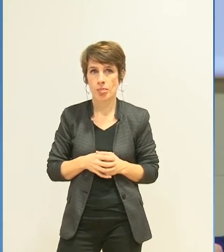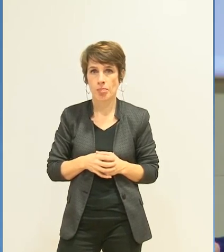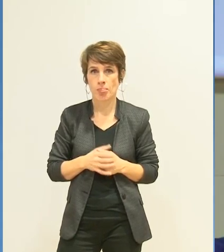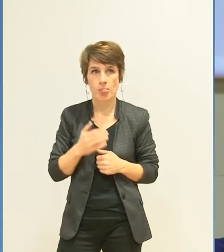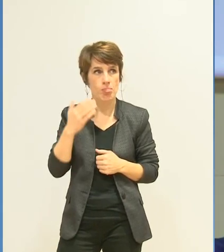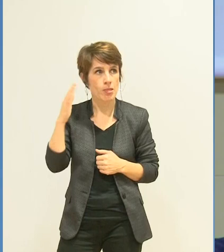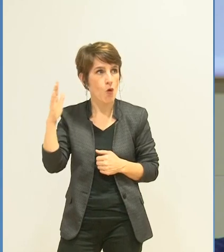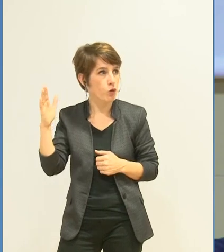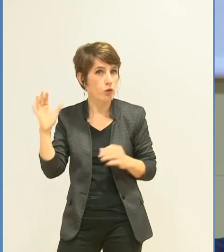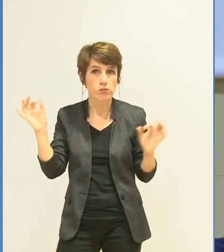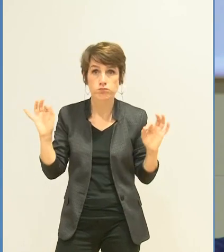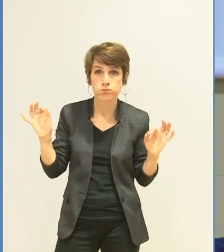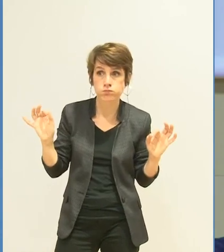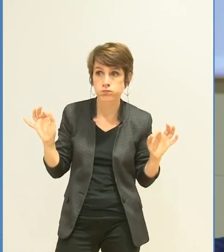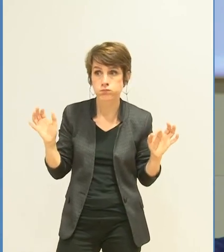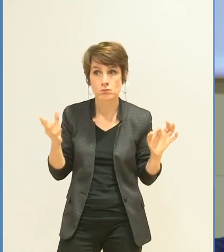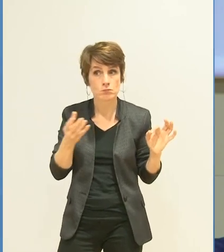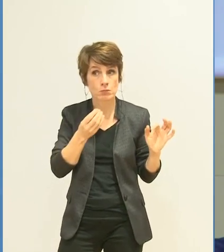du coup